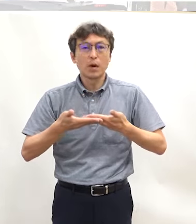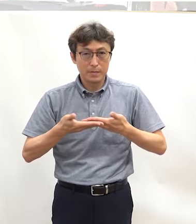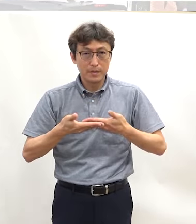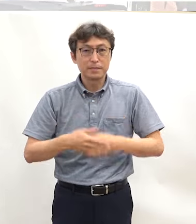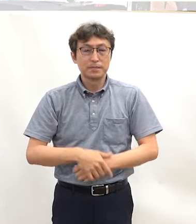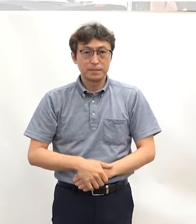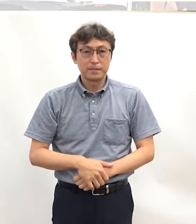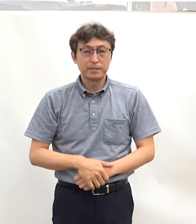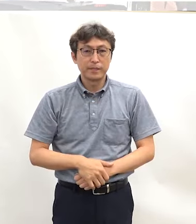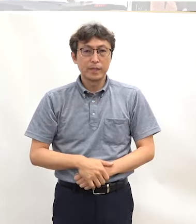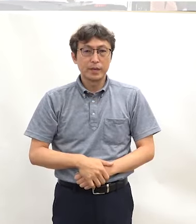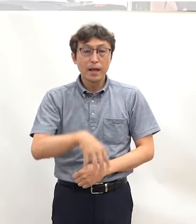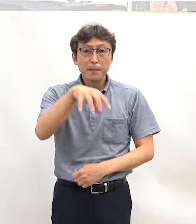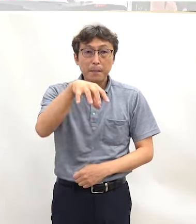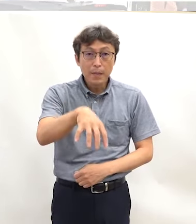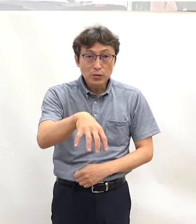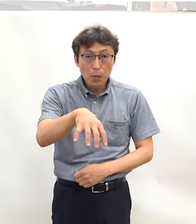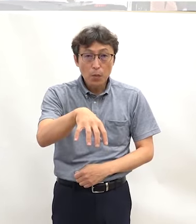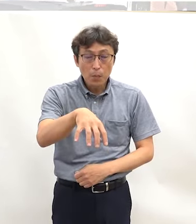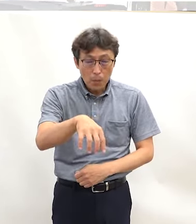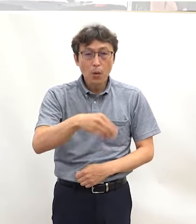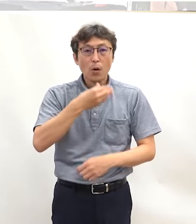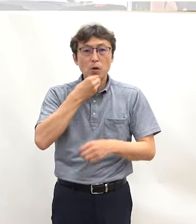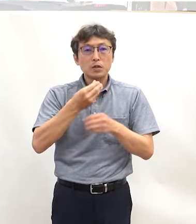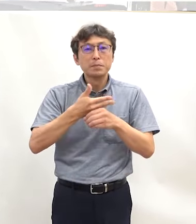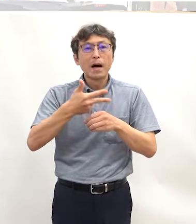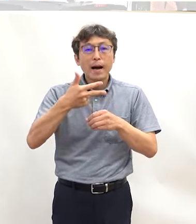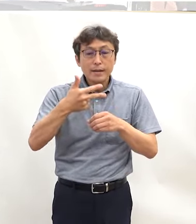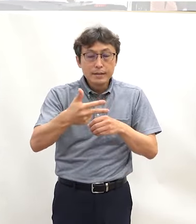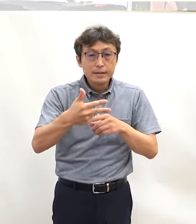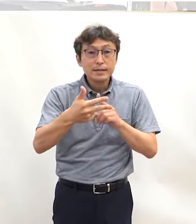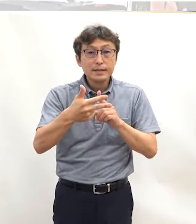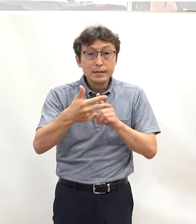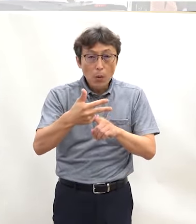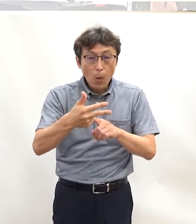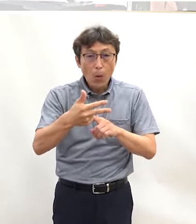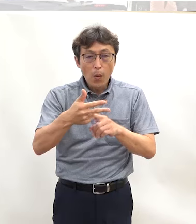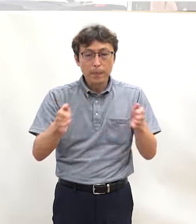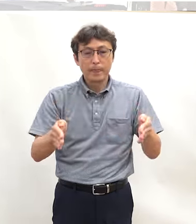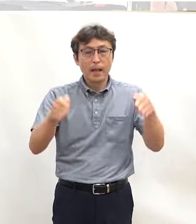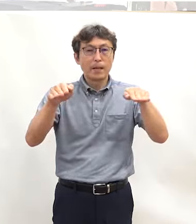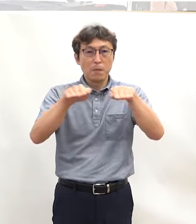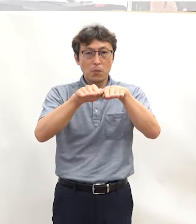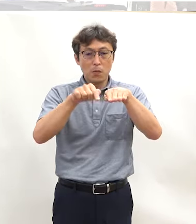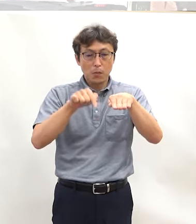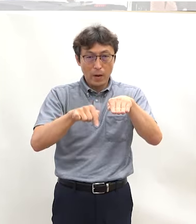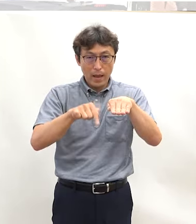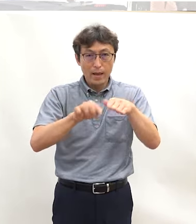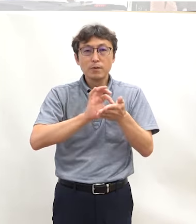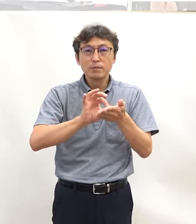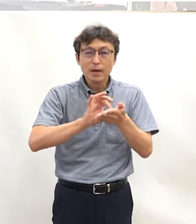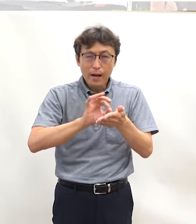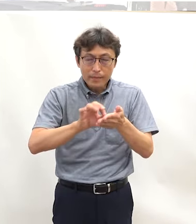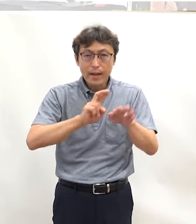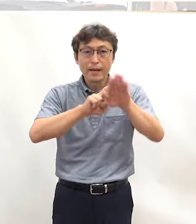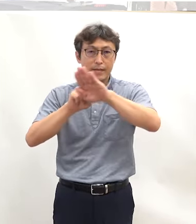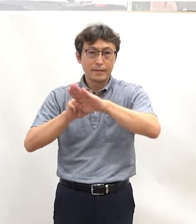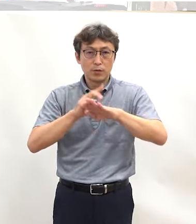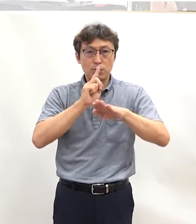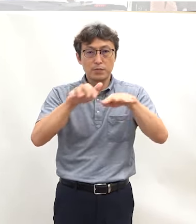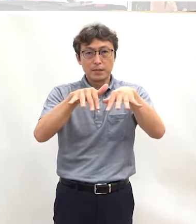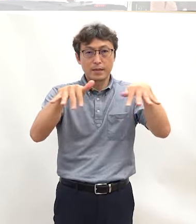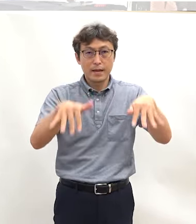の、施設を使ってですね、診療体制を組むことにしたわけであります。それと先ほども言った